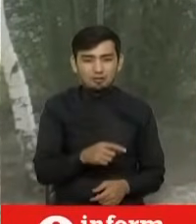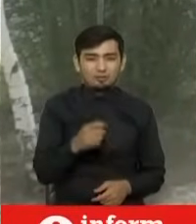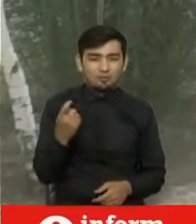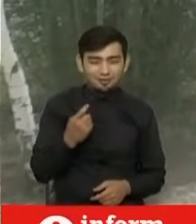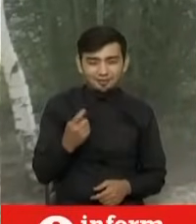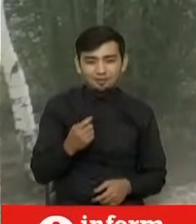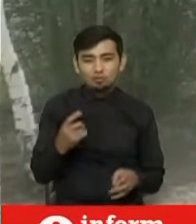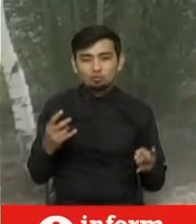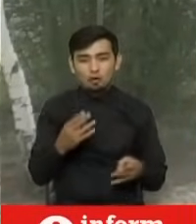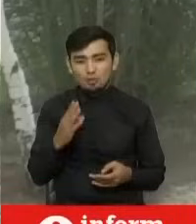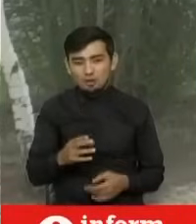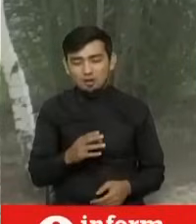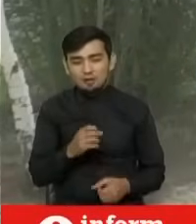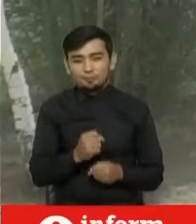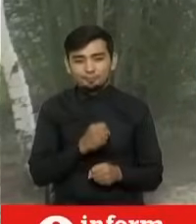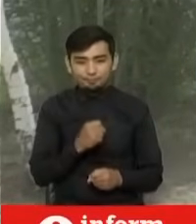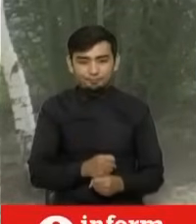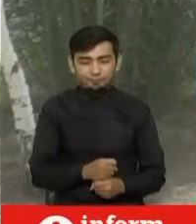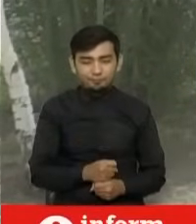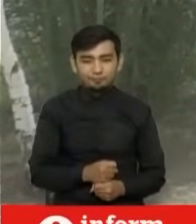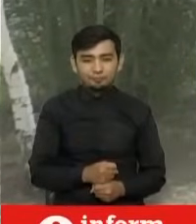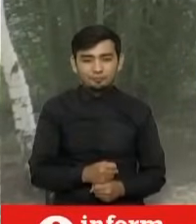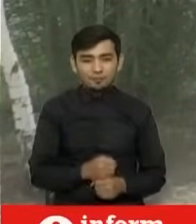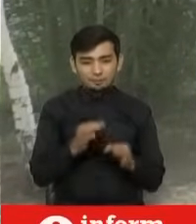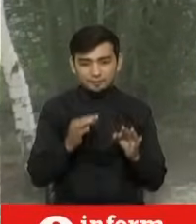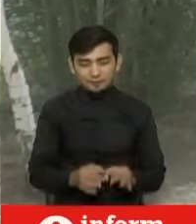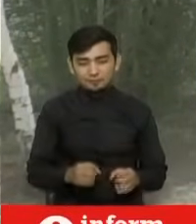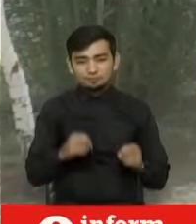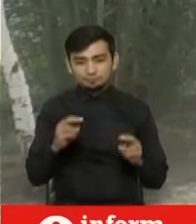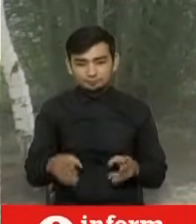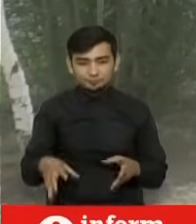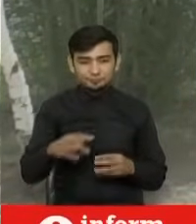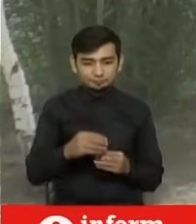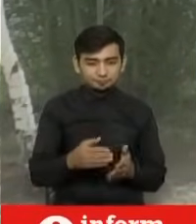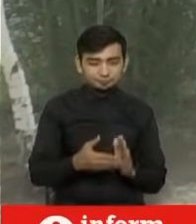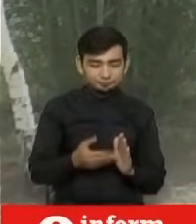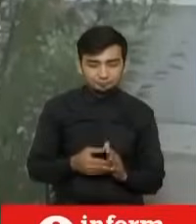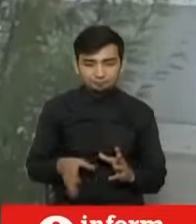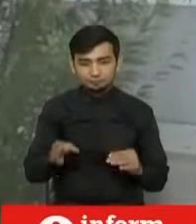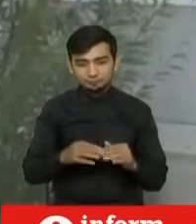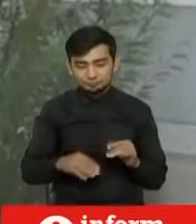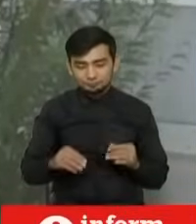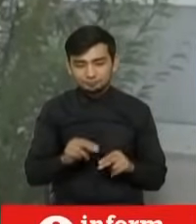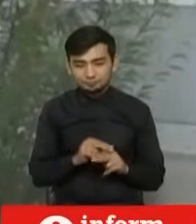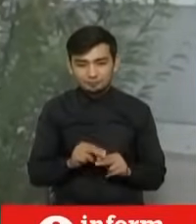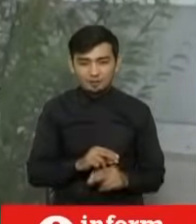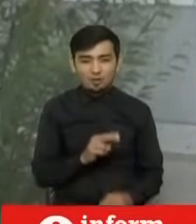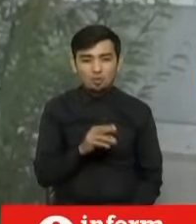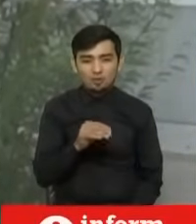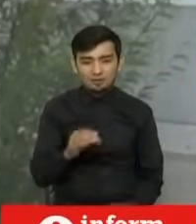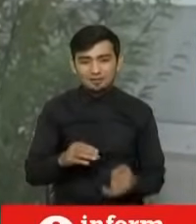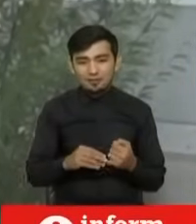нужно проводить определённые мероприятия чтобы их собственность не Потап У нас земельным кодексом не